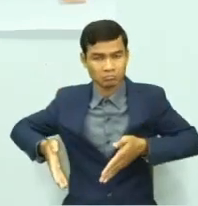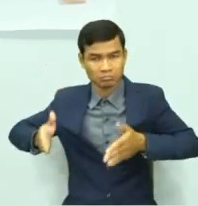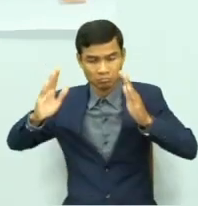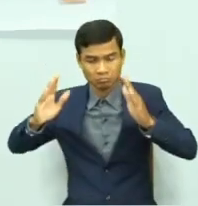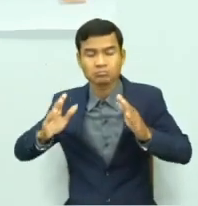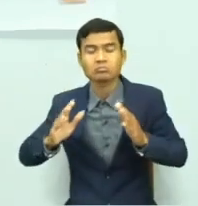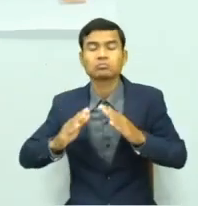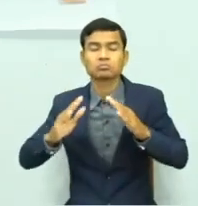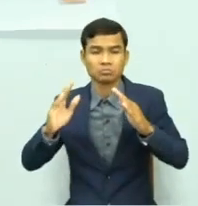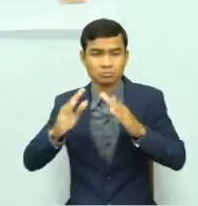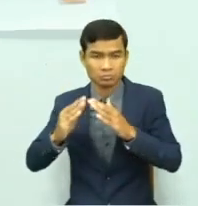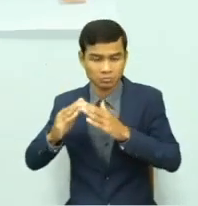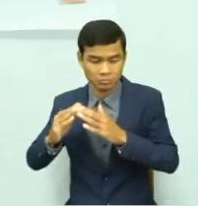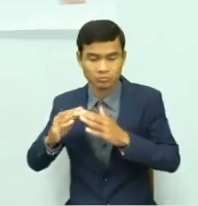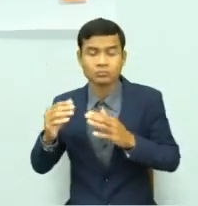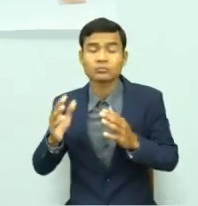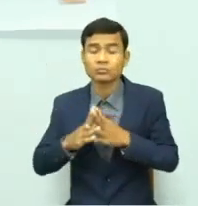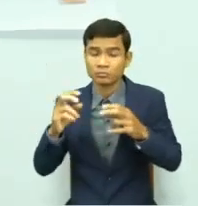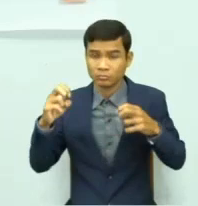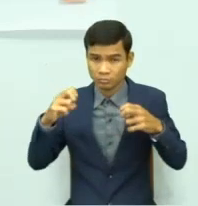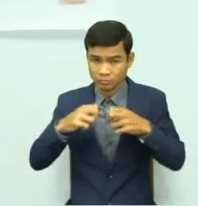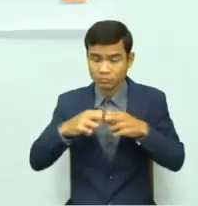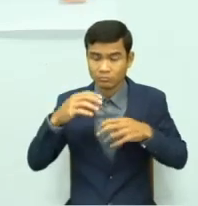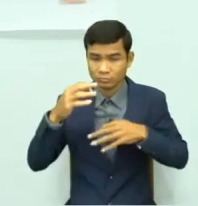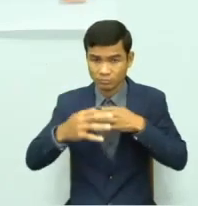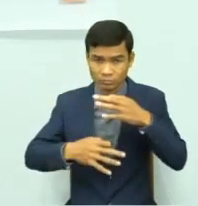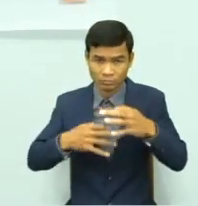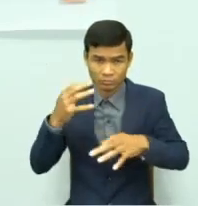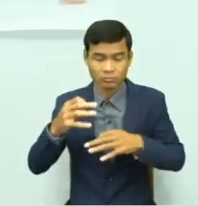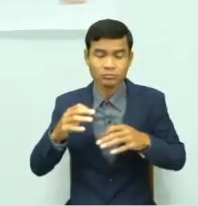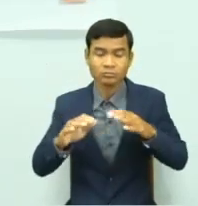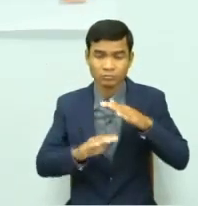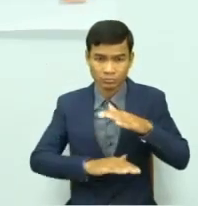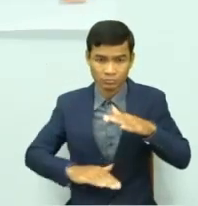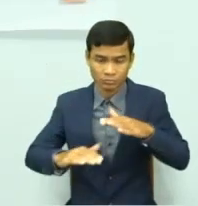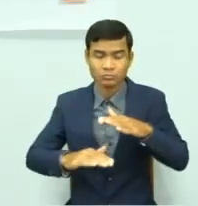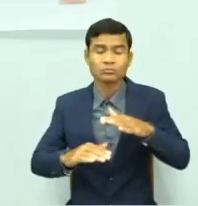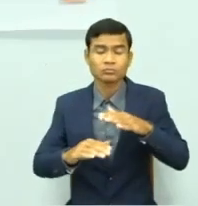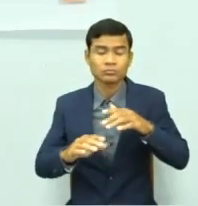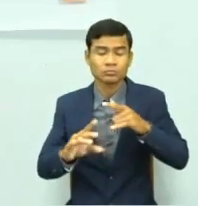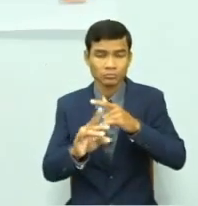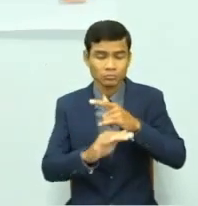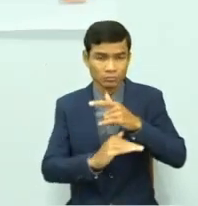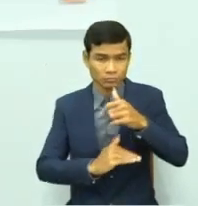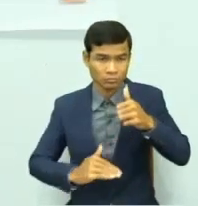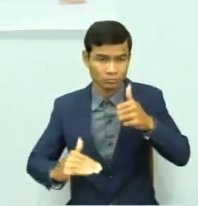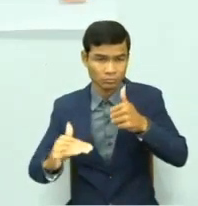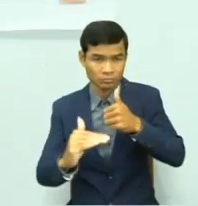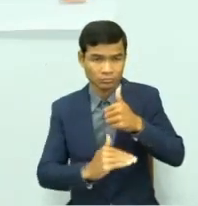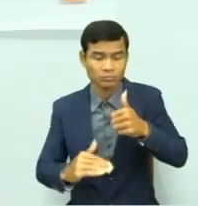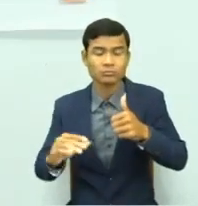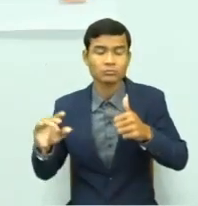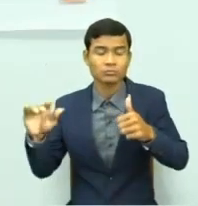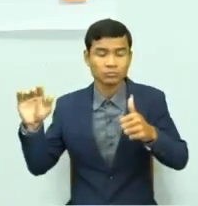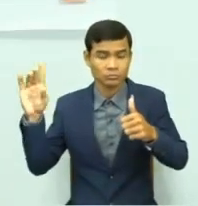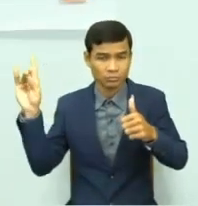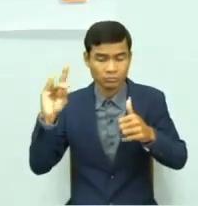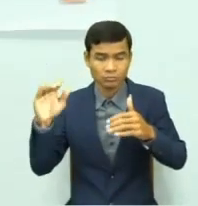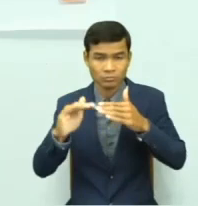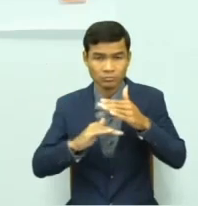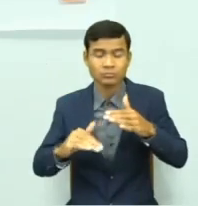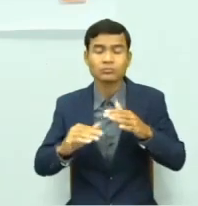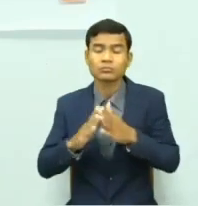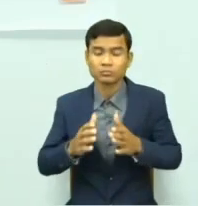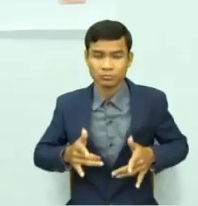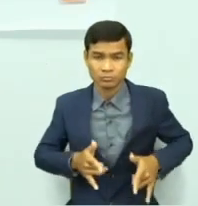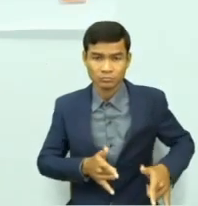tăng pi chà vi ri ở kia sni xuân cả sẽ than pro lại tập ảnh chẳng hạn con cha ta con rôm trong này